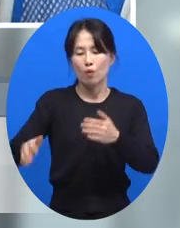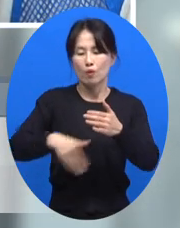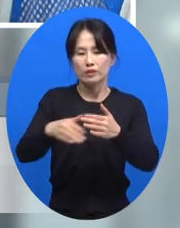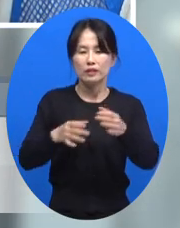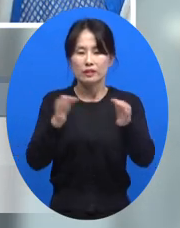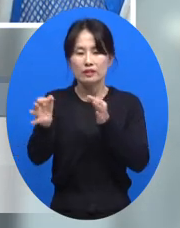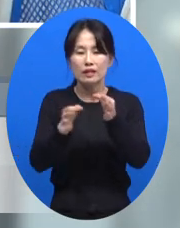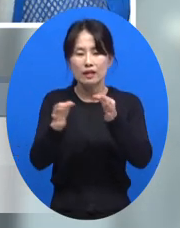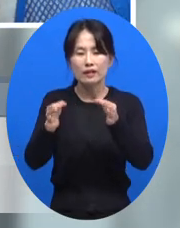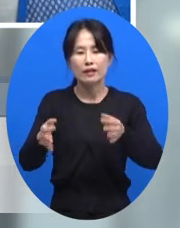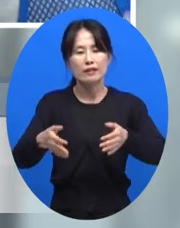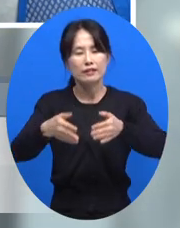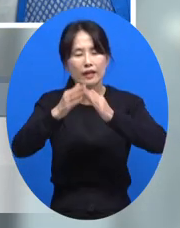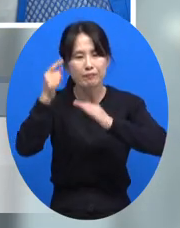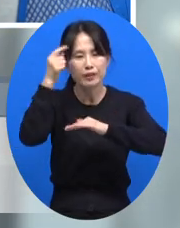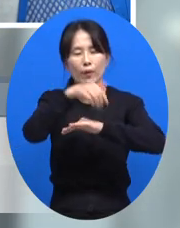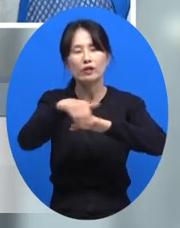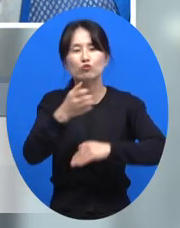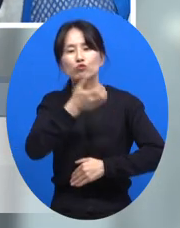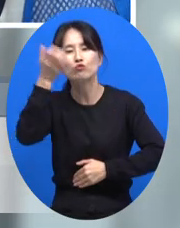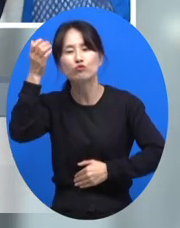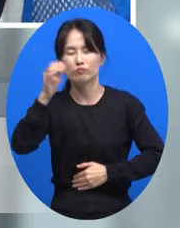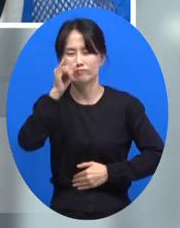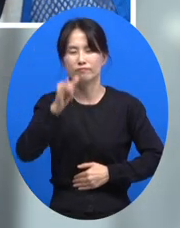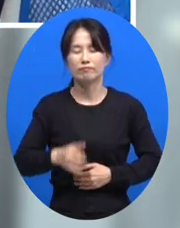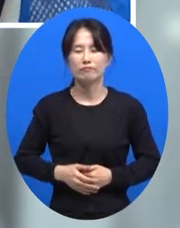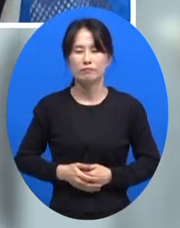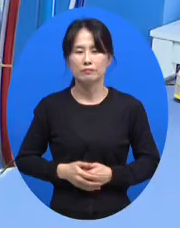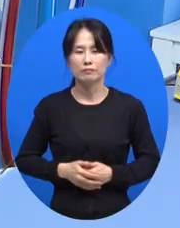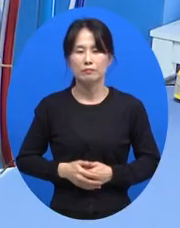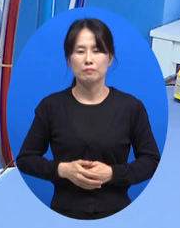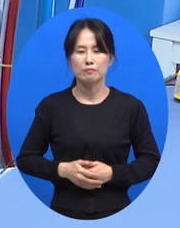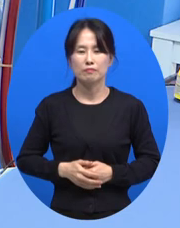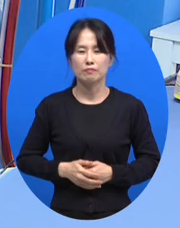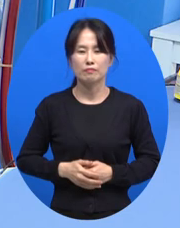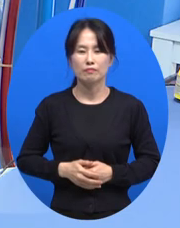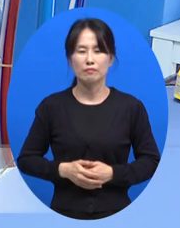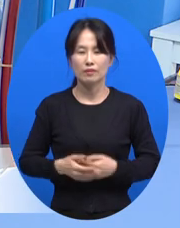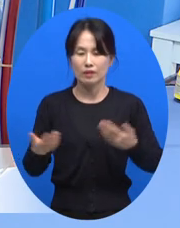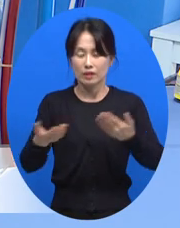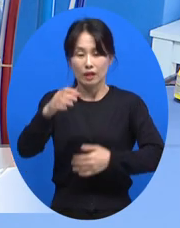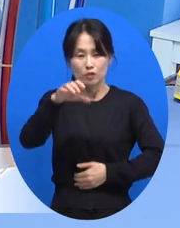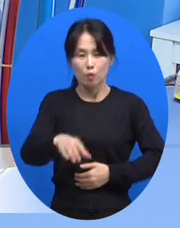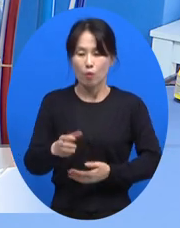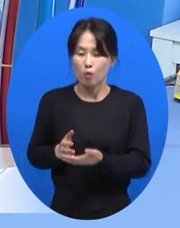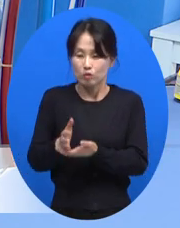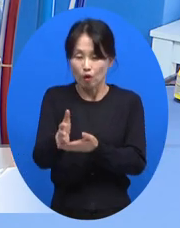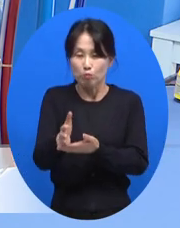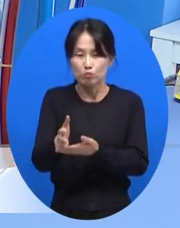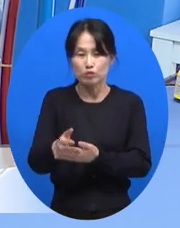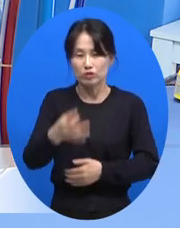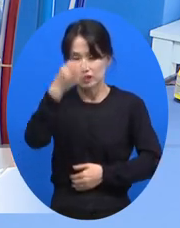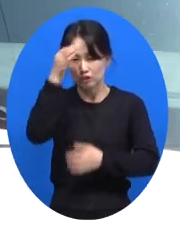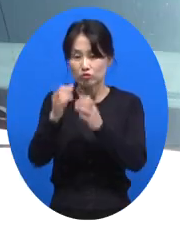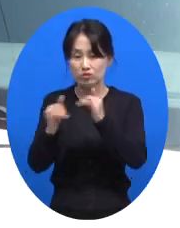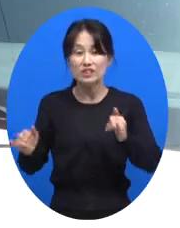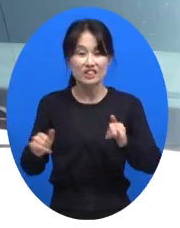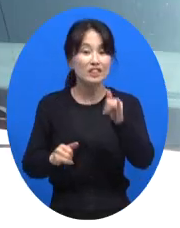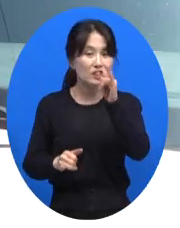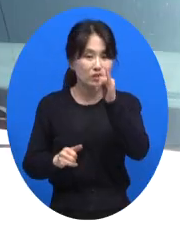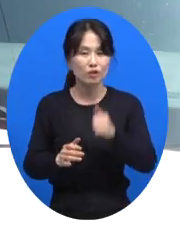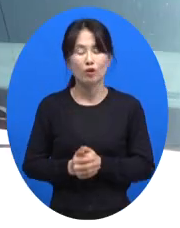이제 향후 창업할 계획을 갖고 있습니다. 작업장마다 전문 세탁 기능사가 배치돼